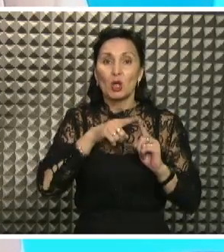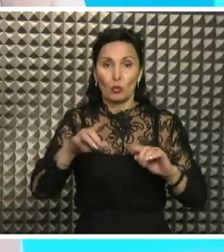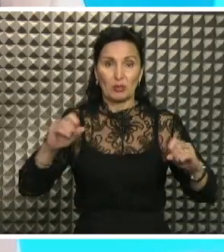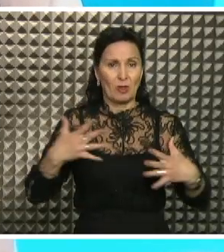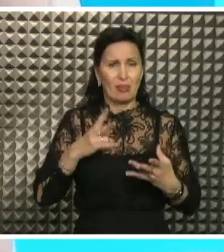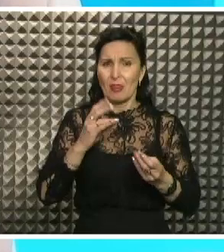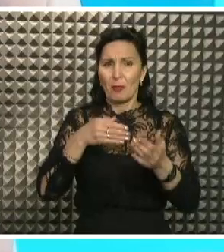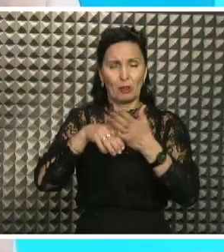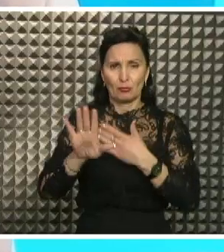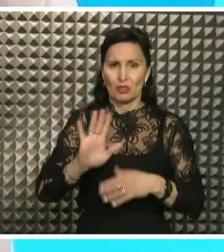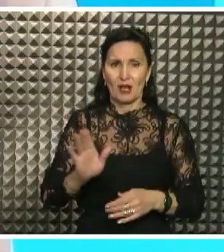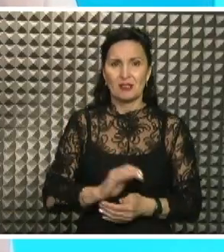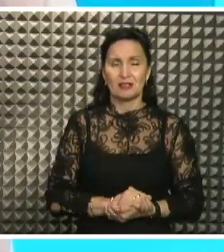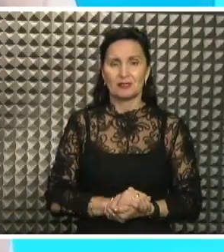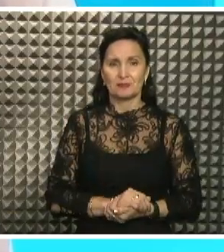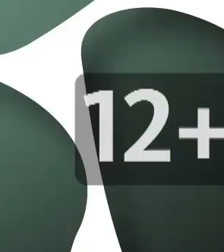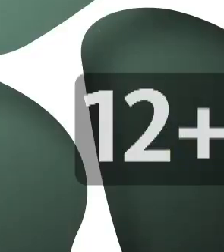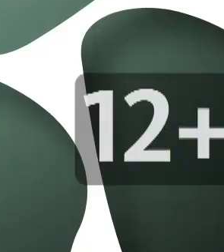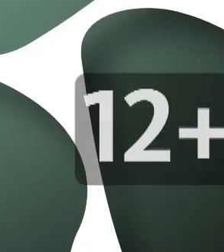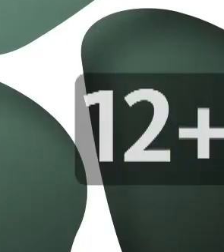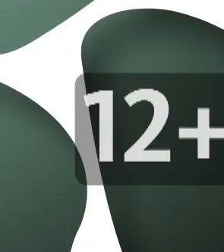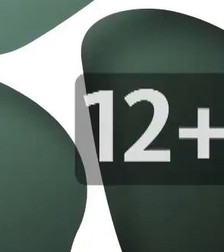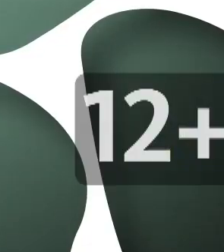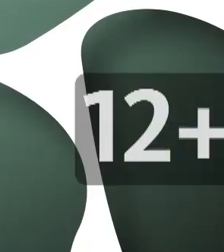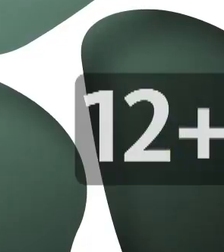переключайтесь, оставайтесь с нами.